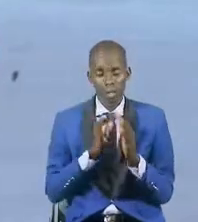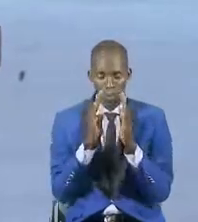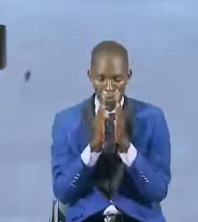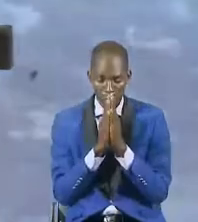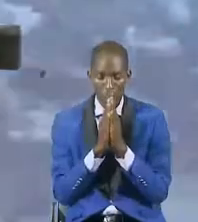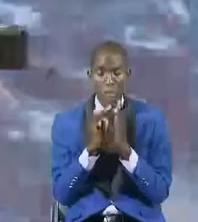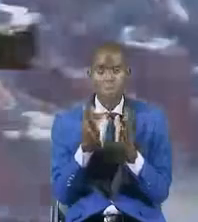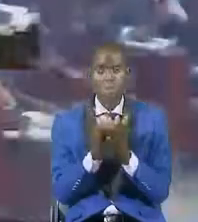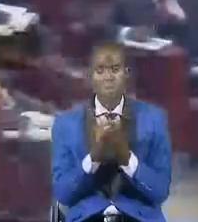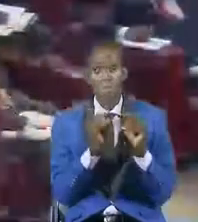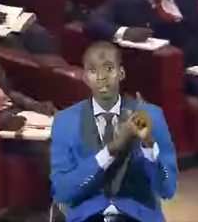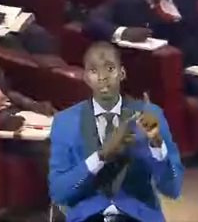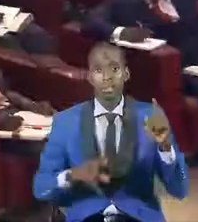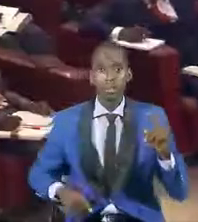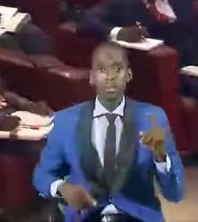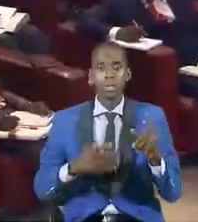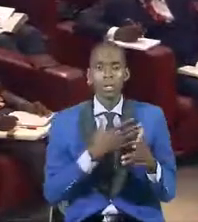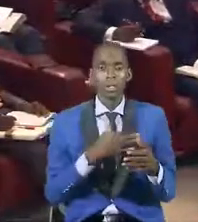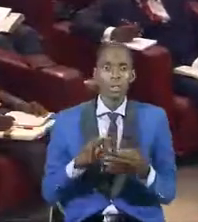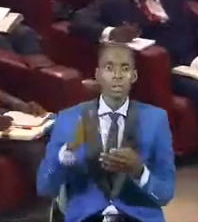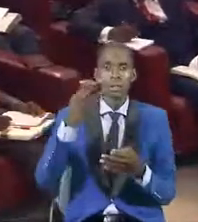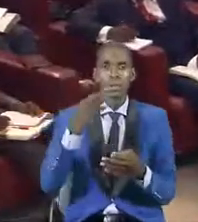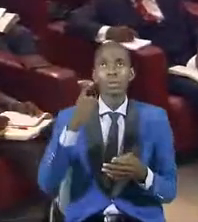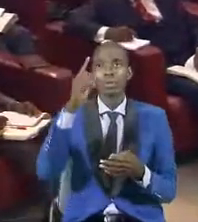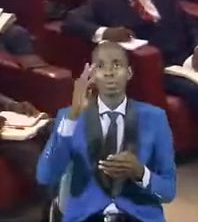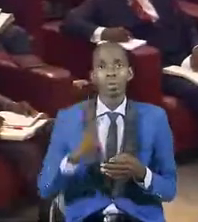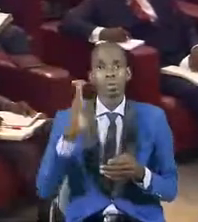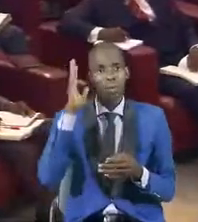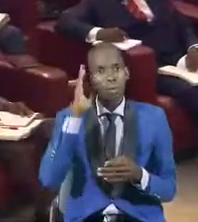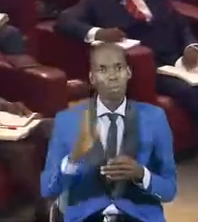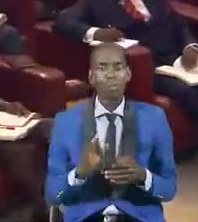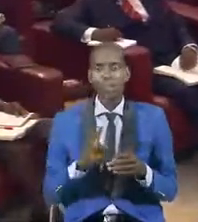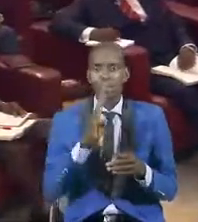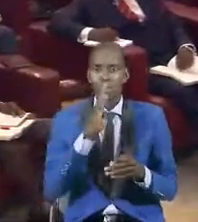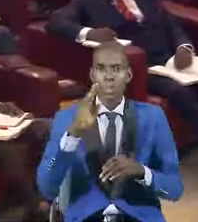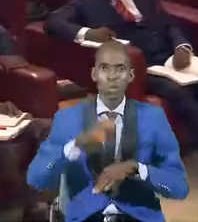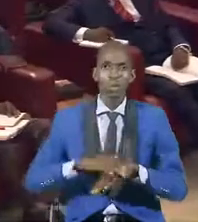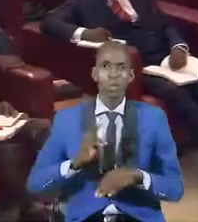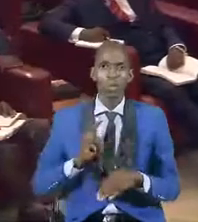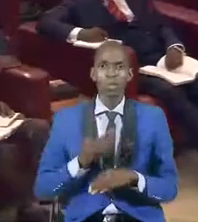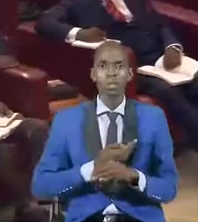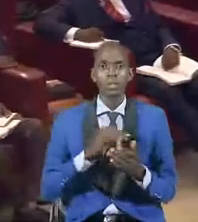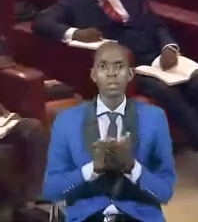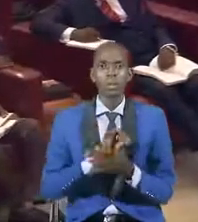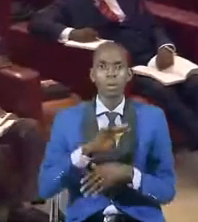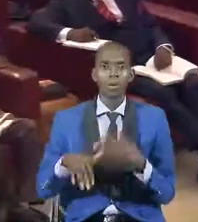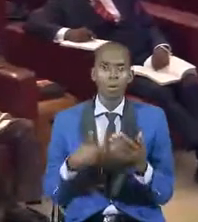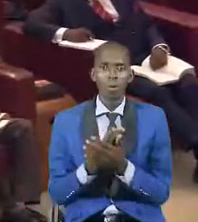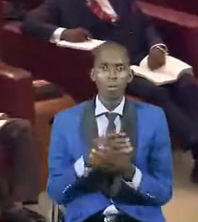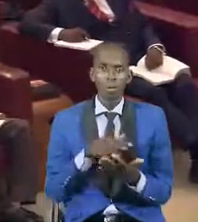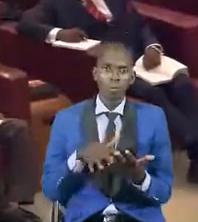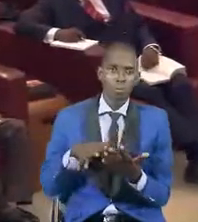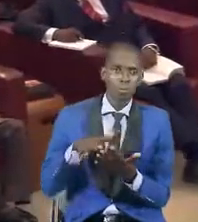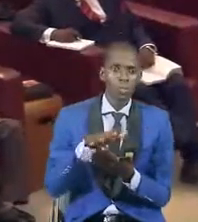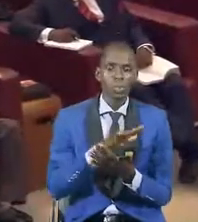que nous soyons remplis jusqu'à toute la plénitude de Dieu. Je prie que le Seigneur, par l'Esprit de Dieu, souffle sur nous, afin que